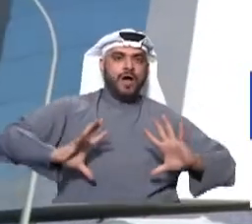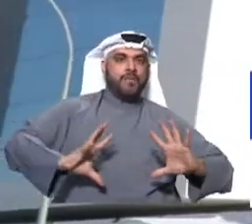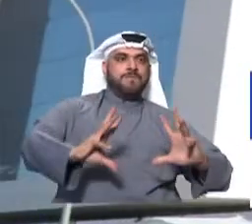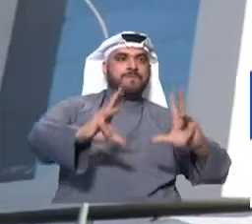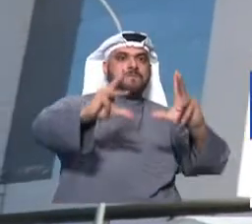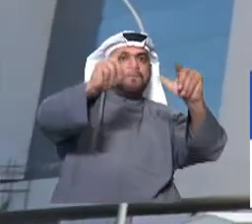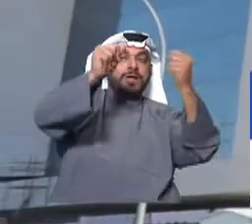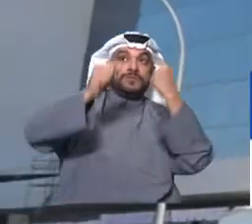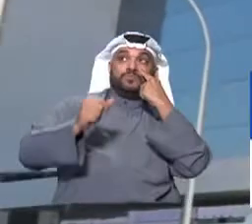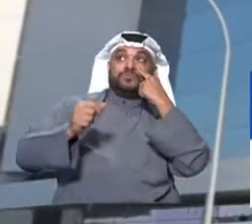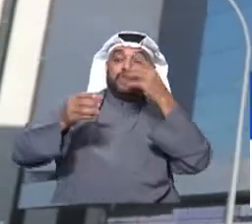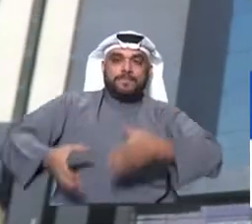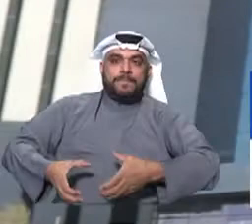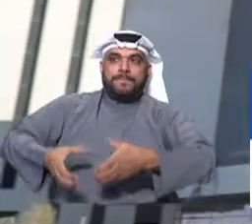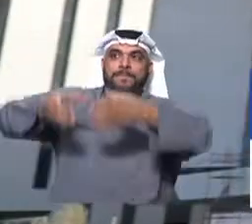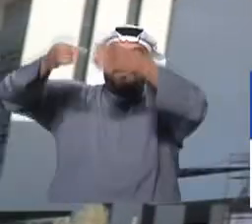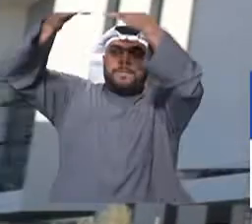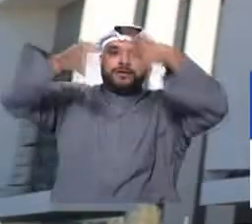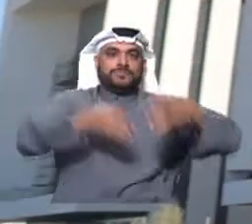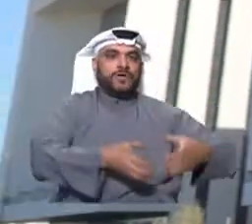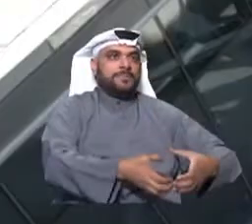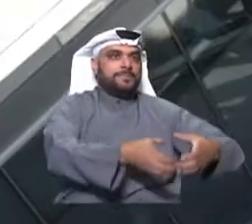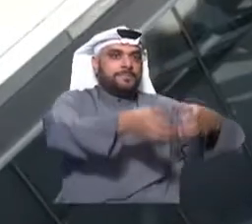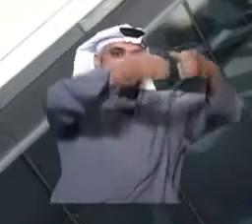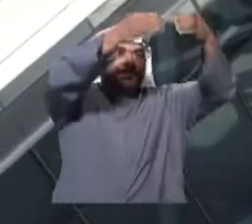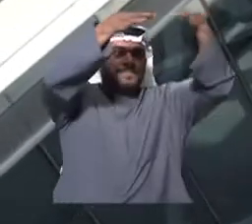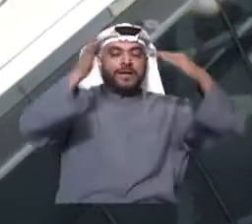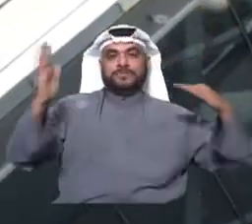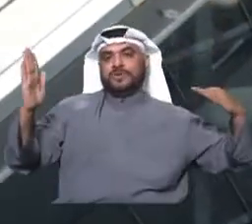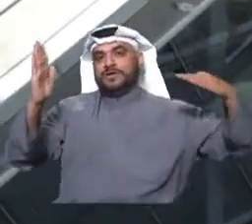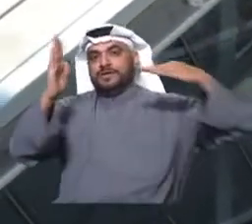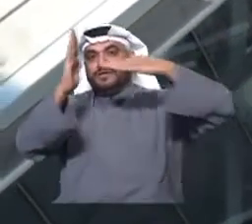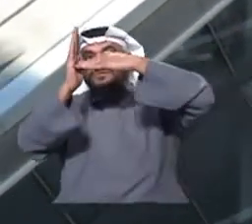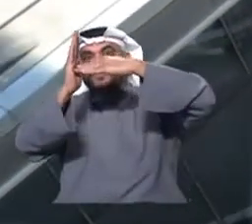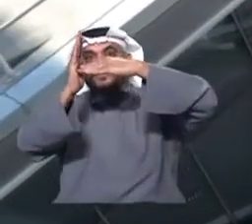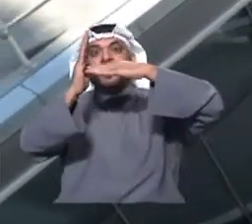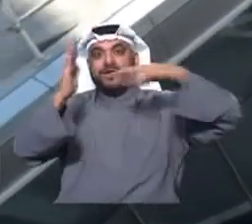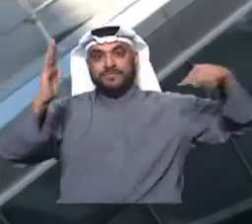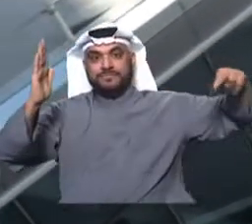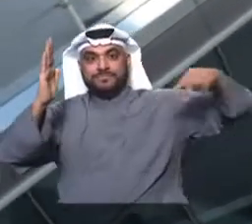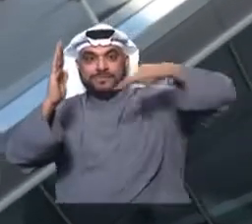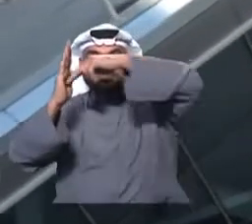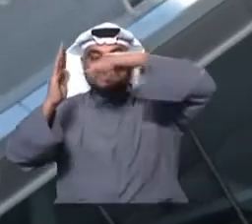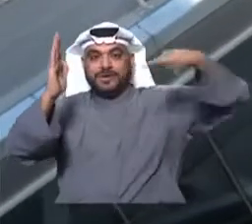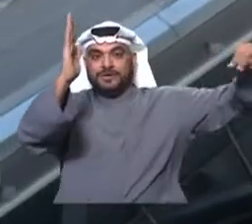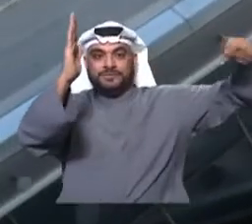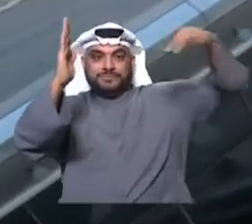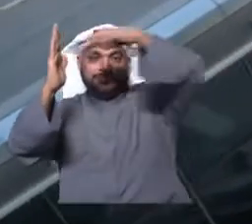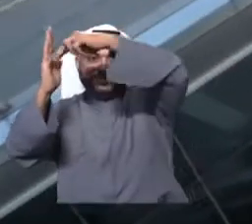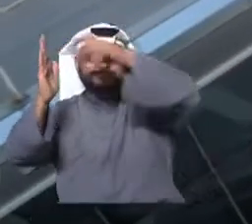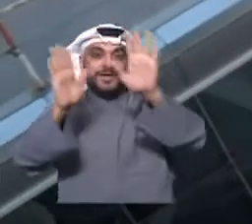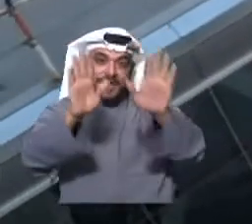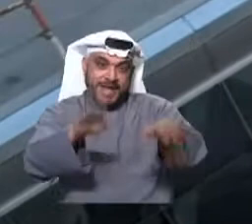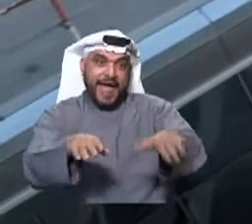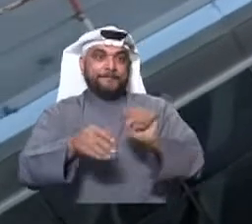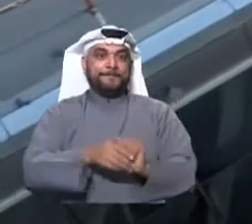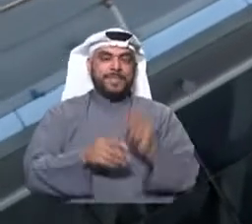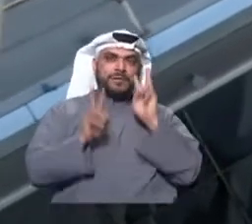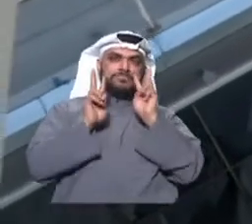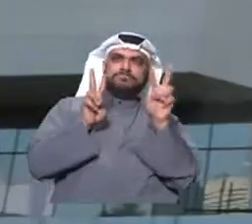برجين، برج شرقي وبرج غربي، يربط بينهما عدة جسور بمختلف الطوابق، وقد تمت